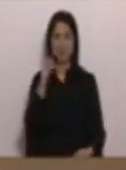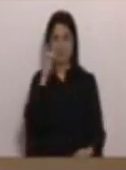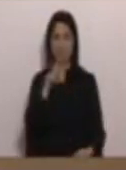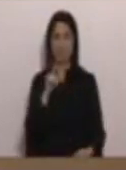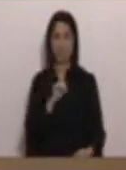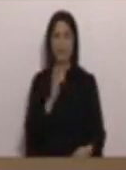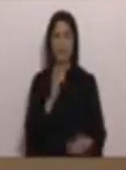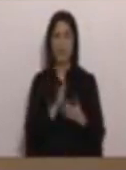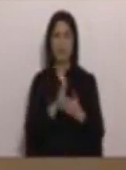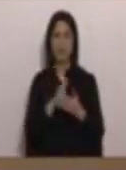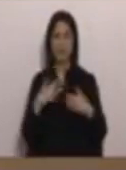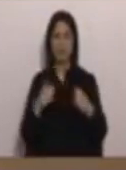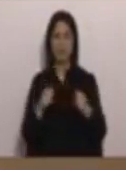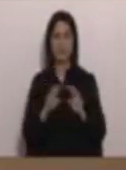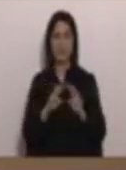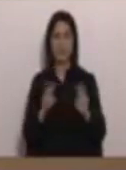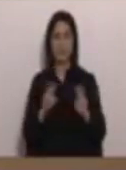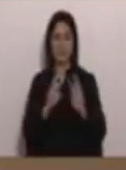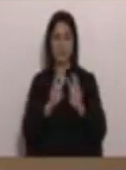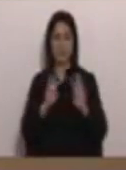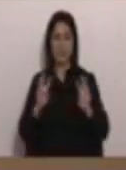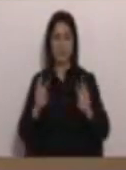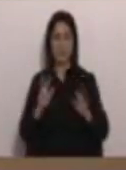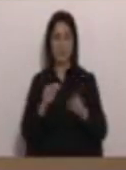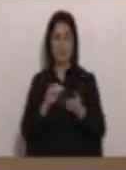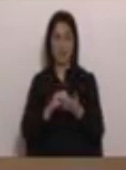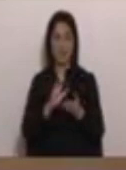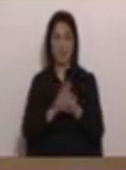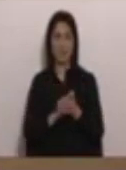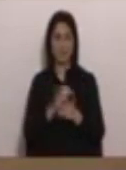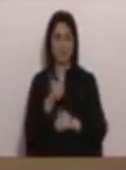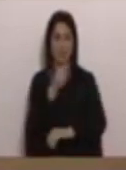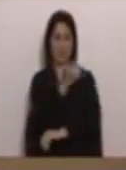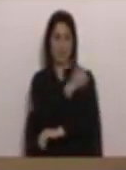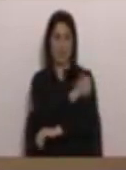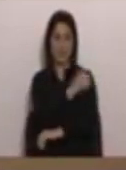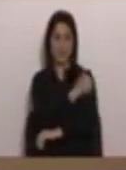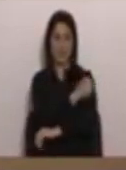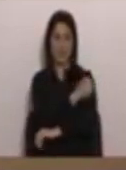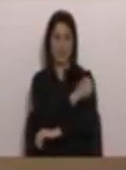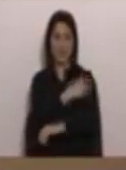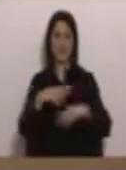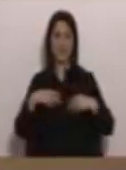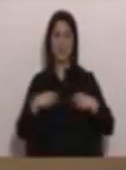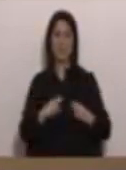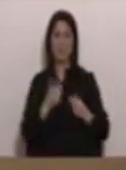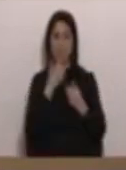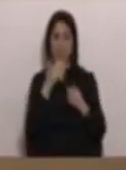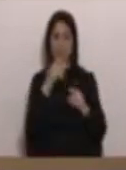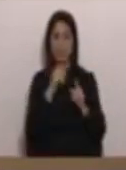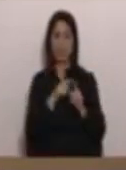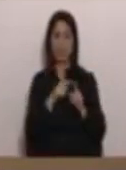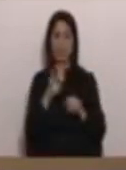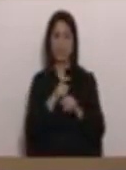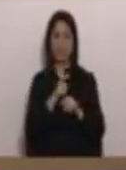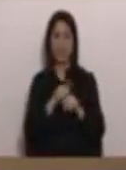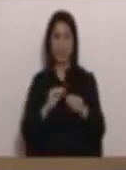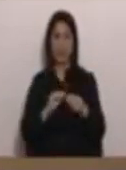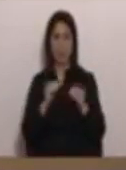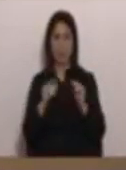რომ არის ჯანდაცვის სამინისტროს საიტი, სადაც ხდება რეგისტრაცია ვაქცინაციაზე. სამწუხაროდ ბოლო პერიოდში ძალიან